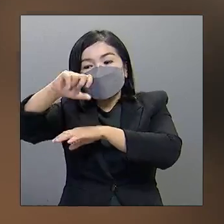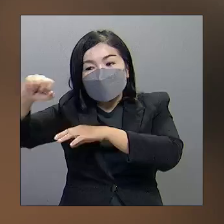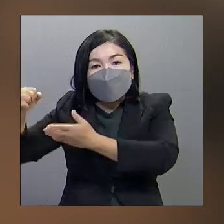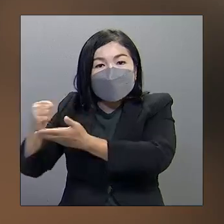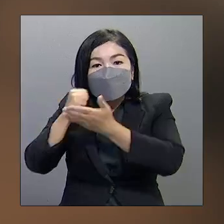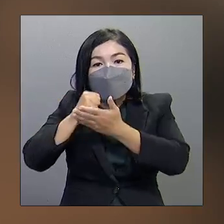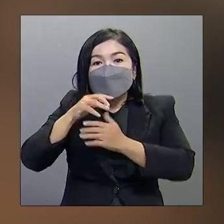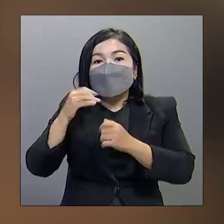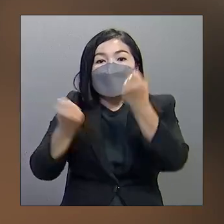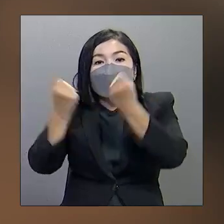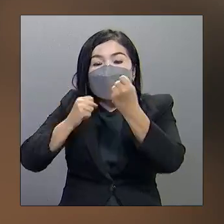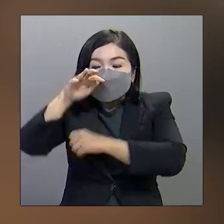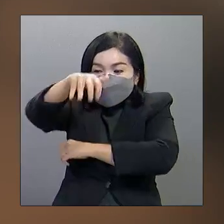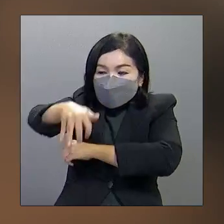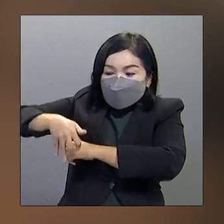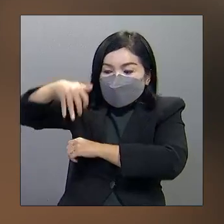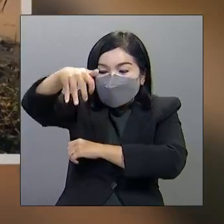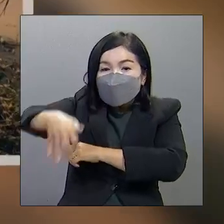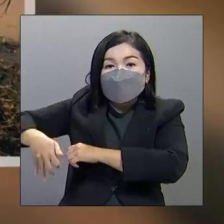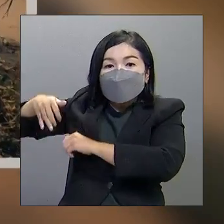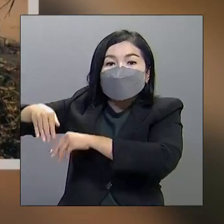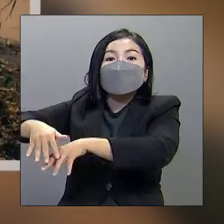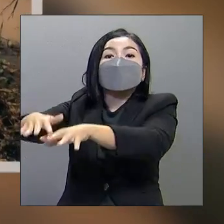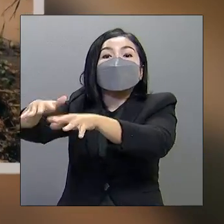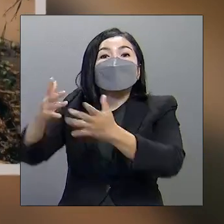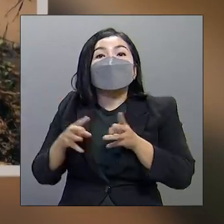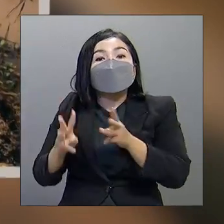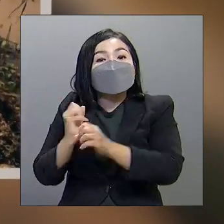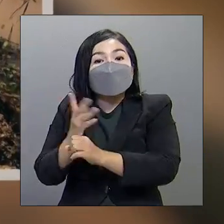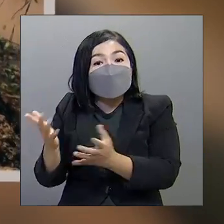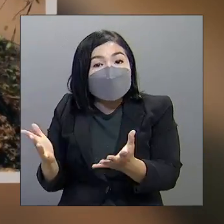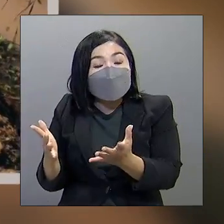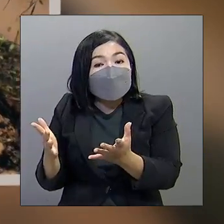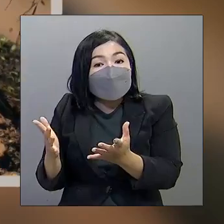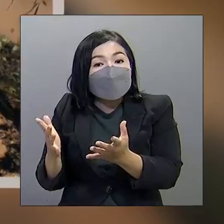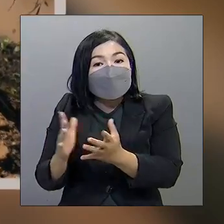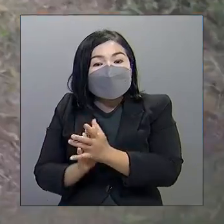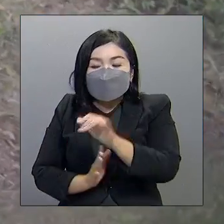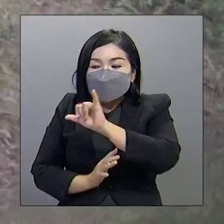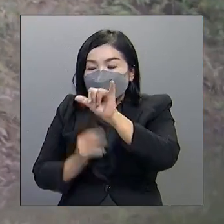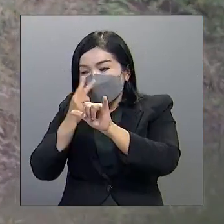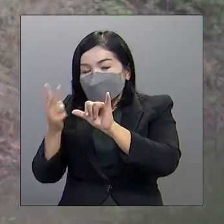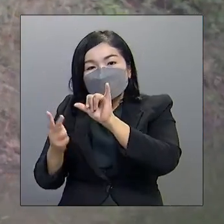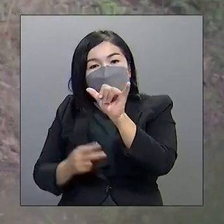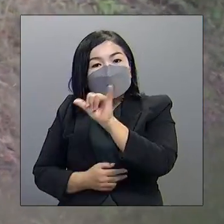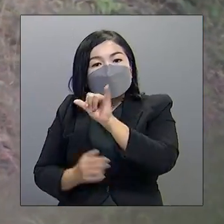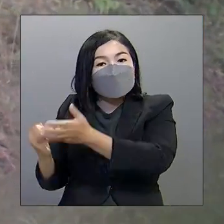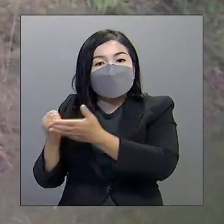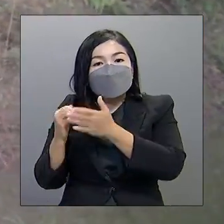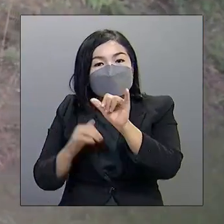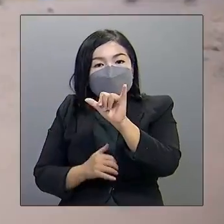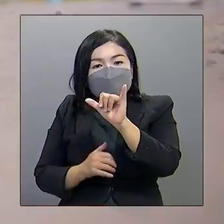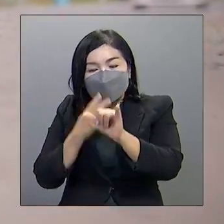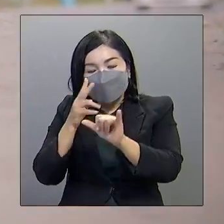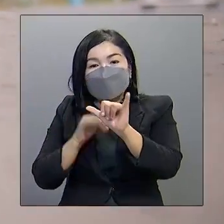โฮมาป้องแค่ครับ โอเคแล้วปีนี้เขาไม่กั้นเหรอเขาน้ำไม่ท่วมเหรอพ ี่ตอนนี้ยังไม่เห็นครับ